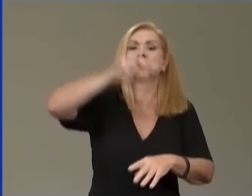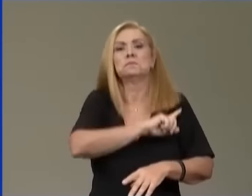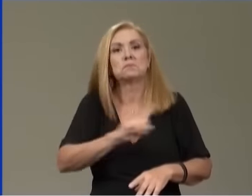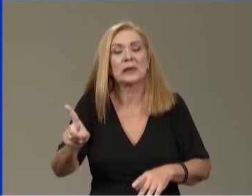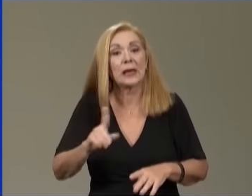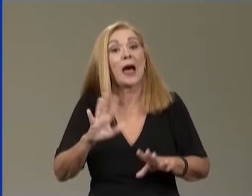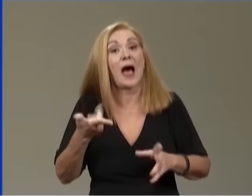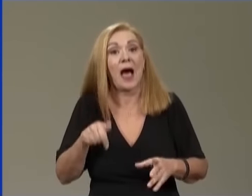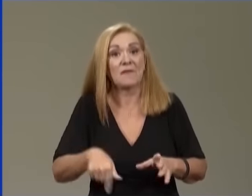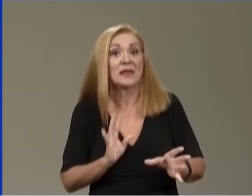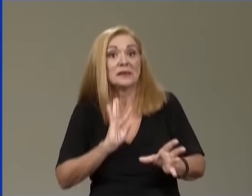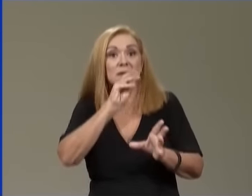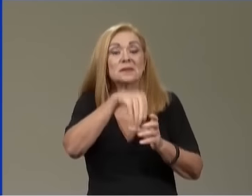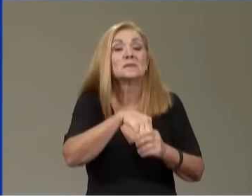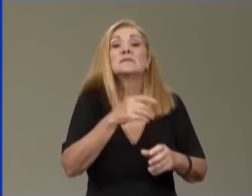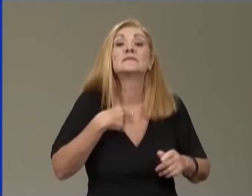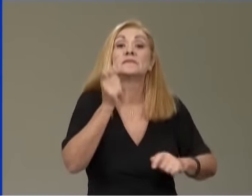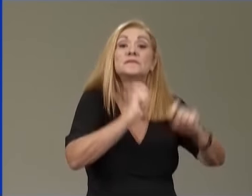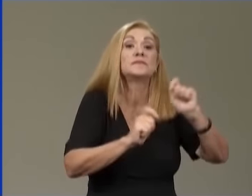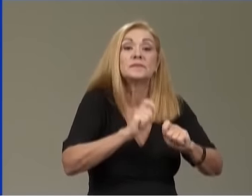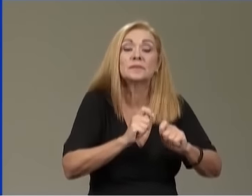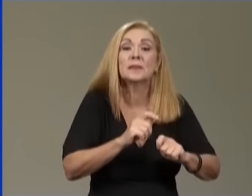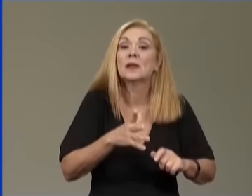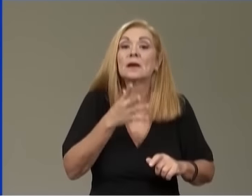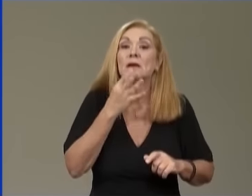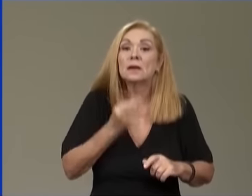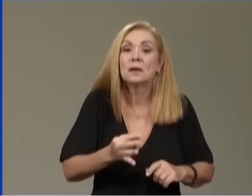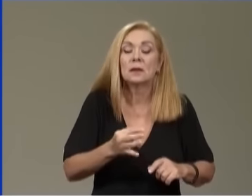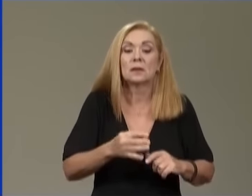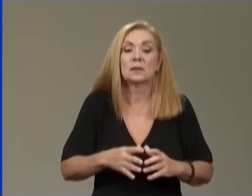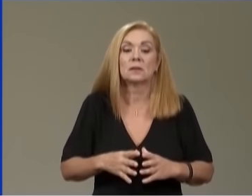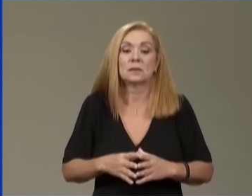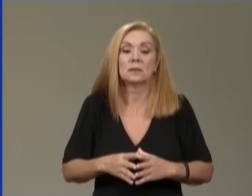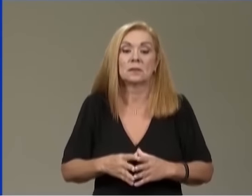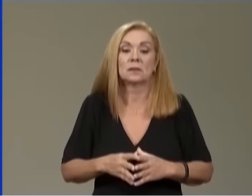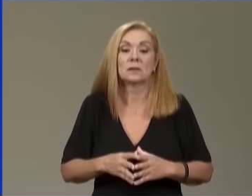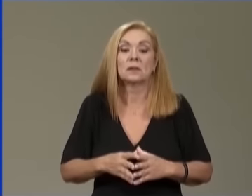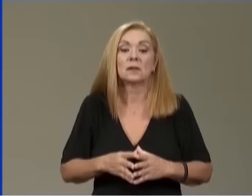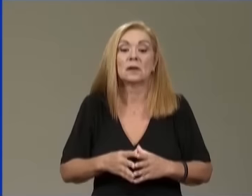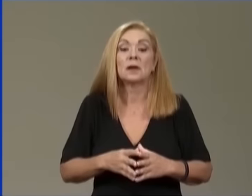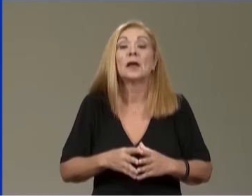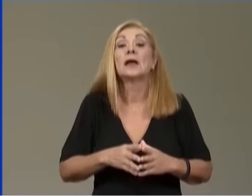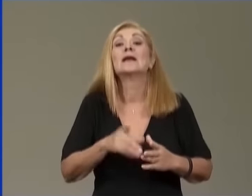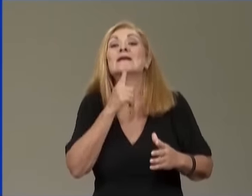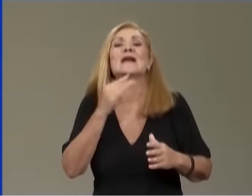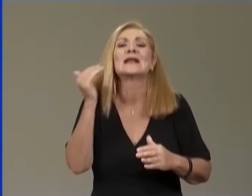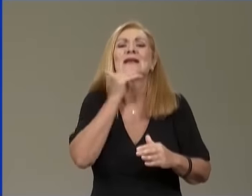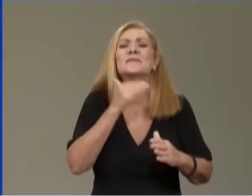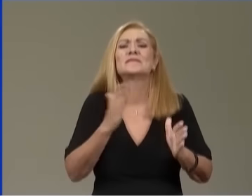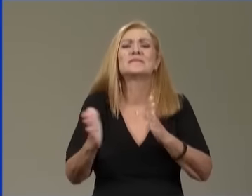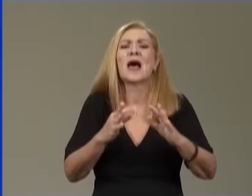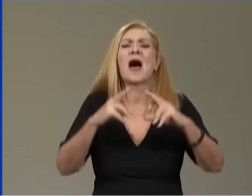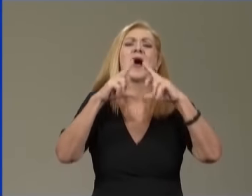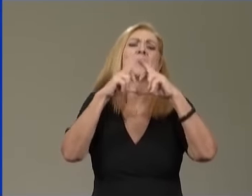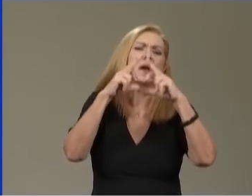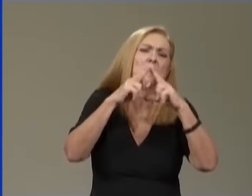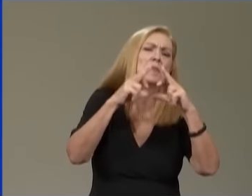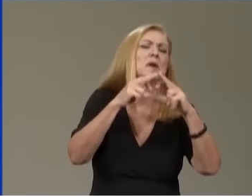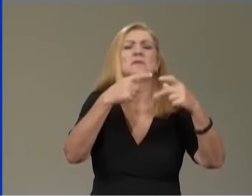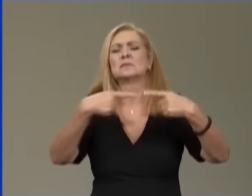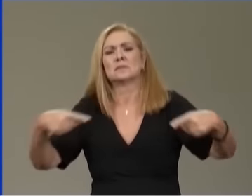αυτές απευθύνονται και στην εκρηκτική εξέλιξη της βραχυχρόνιας μίσθωσης. Η πρόθεση